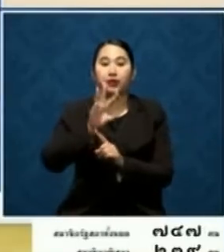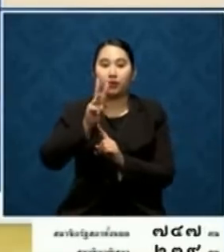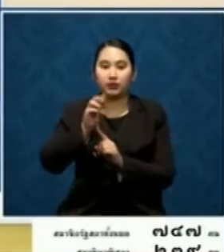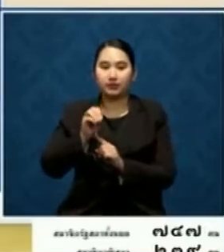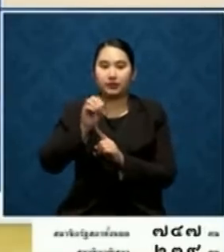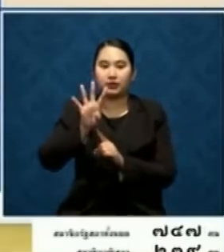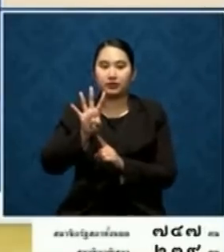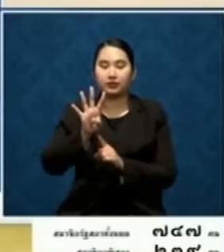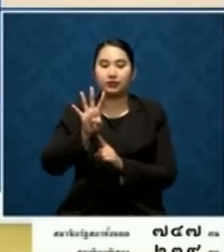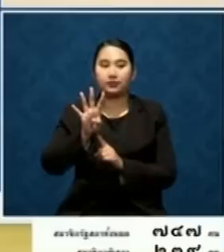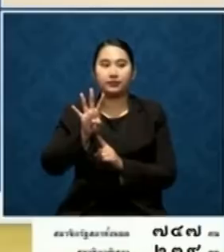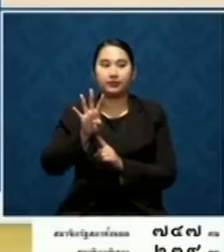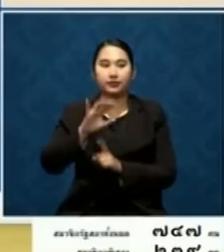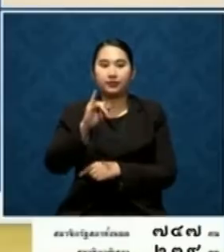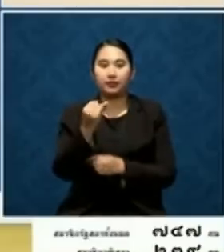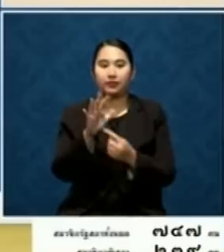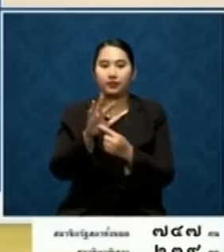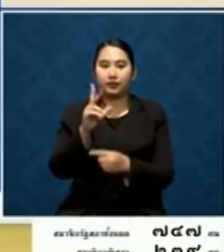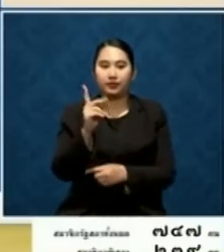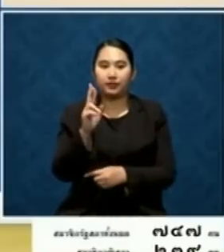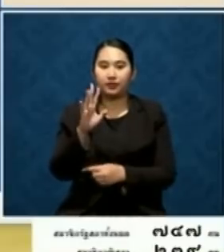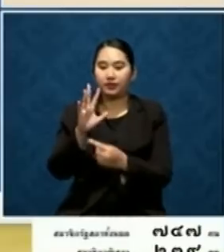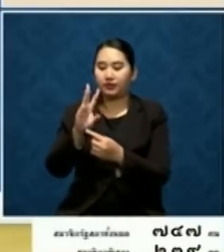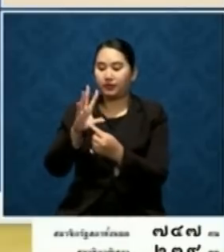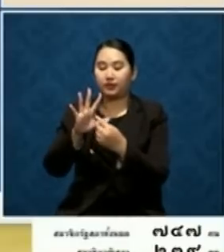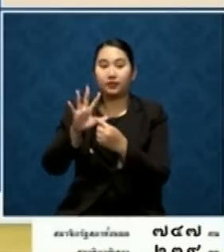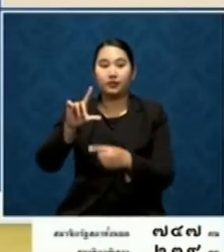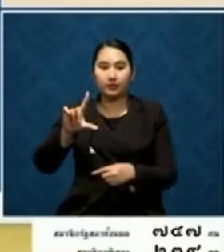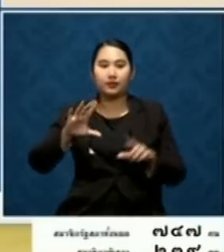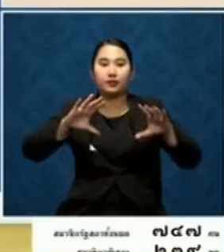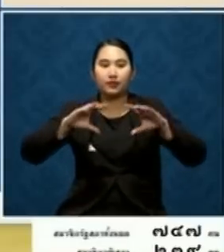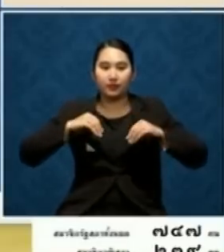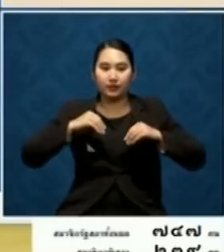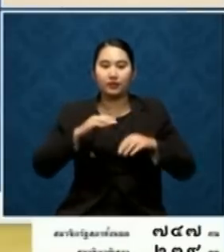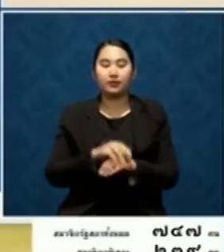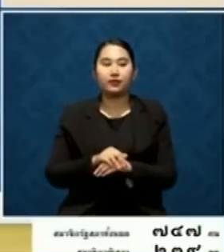64นายจักรวาลชัยวิรัตนุกูล เห็นชอบครับ